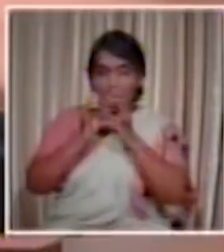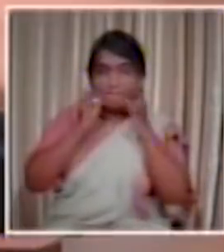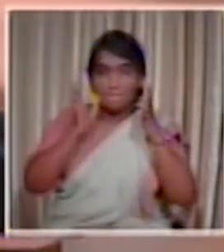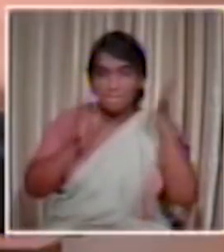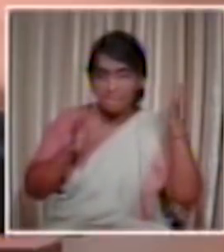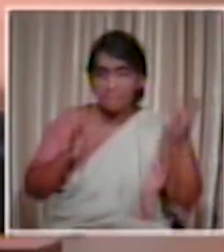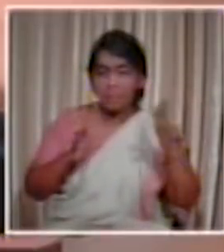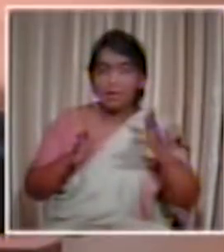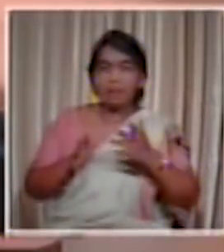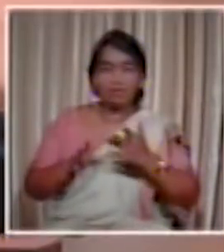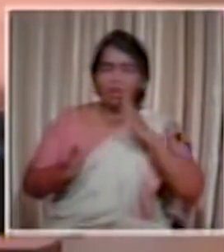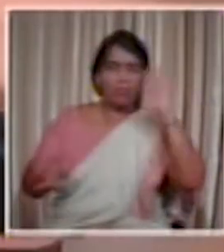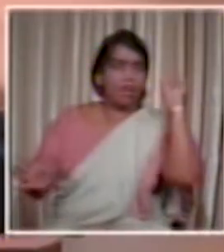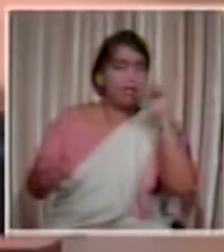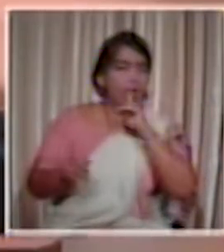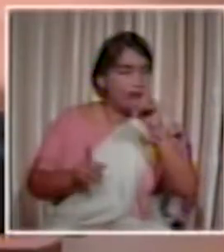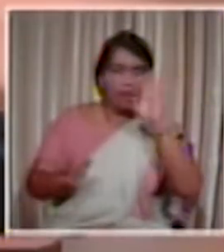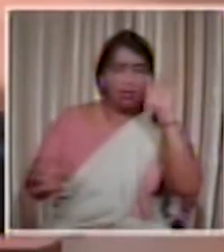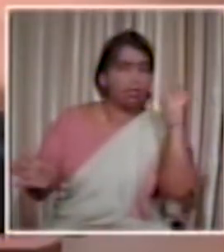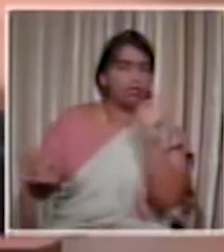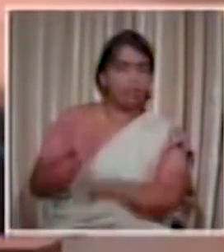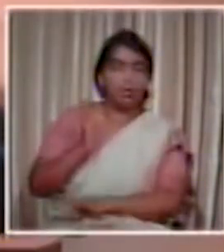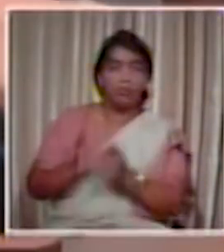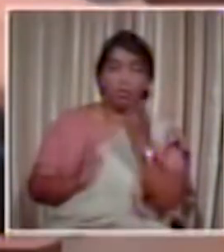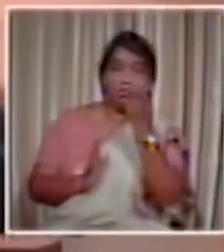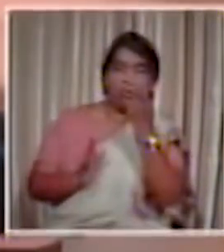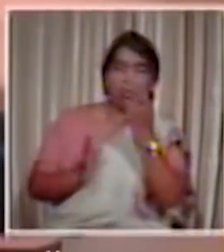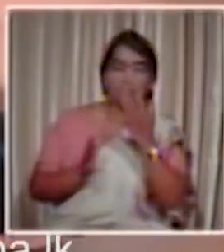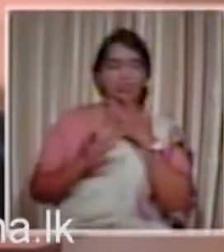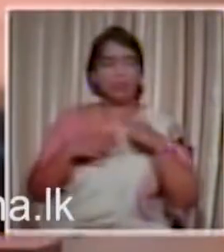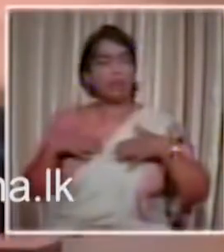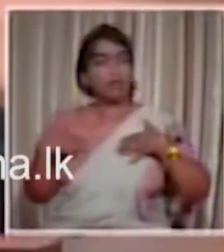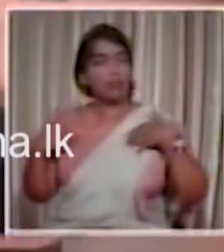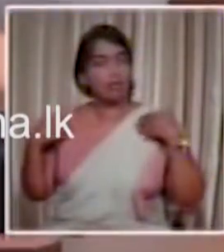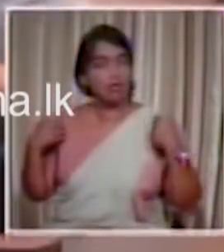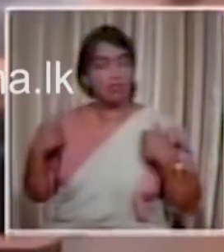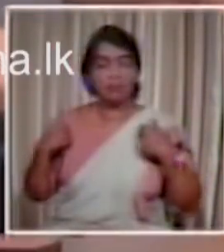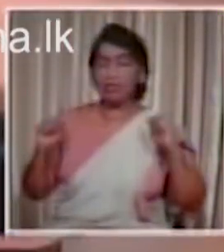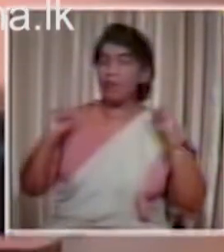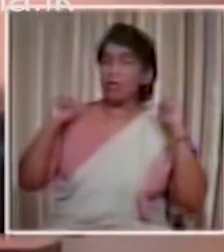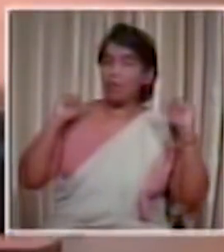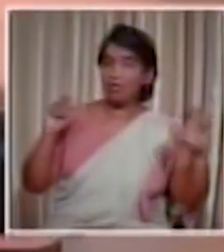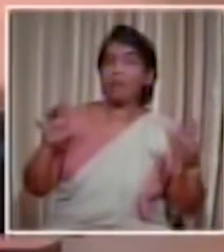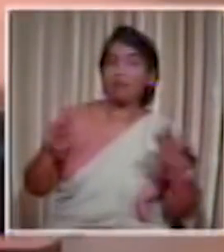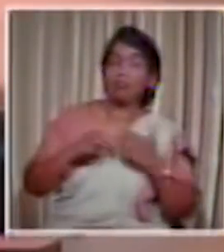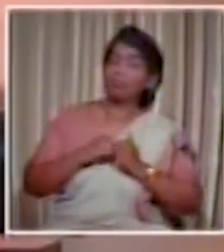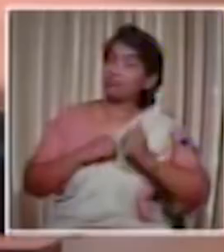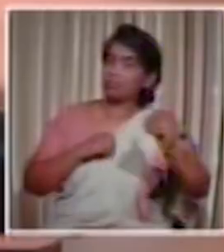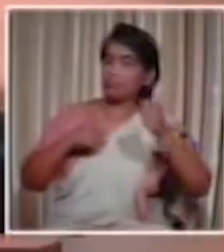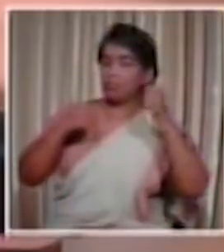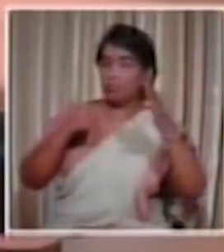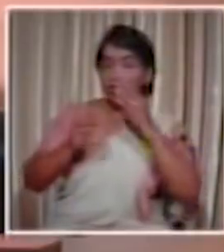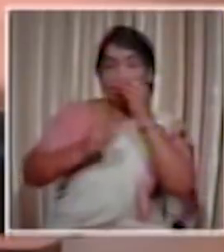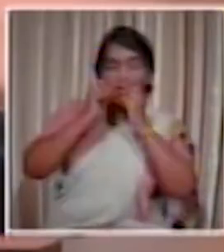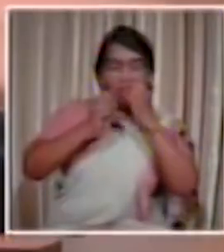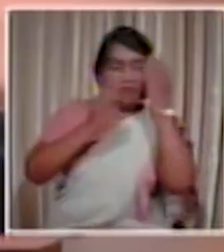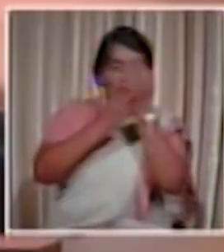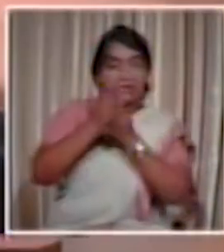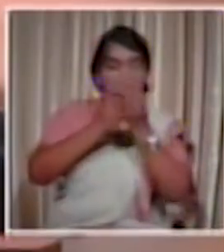ඒක් සියල්ල බහැර කරලා ආර්ථිකයේ ඉතාම සුවපහසුව කම්ෆර්ටබල් සෝන් එකකට යනවා කියන මායාකාරී